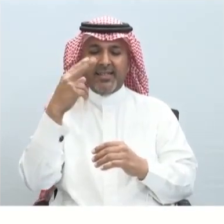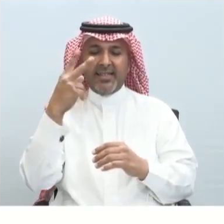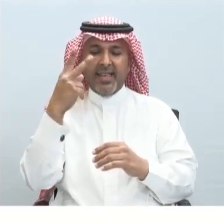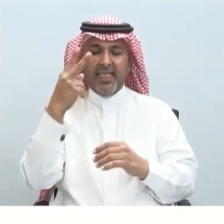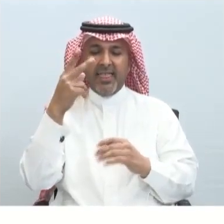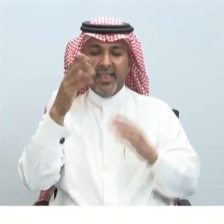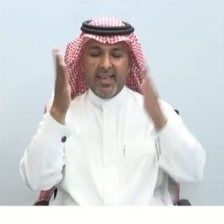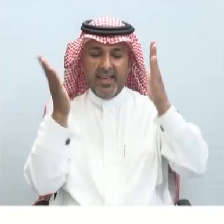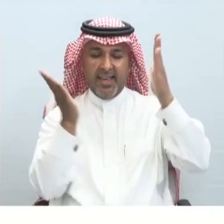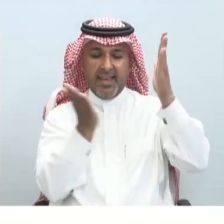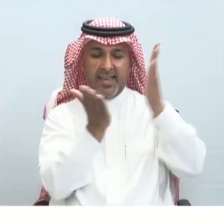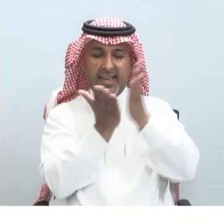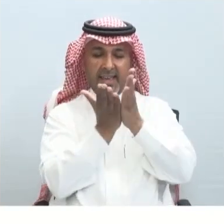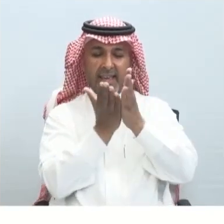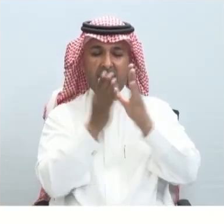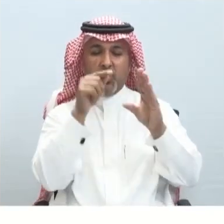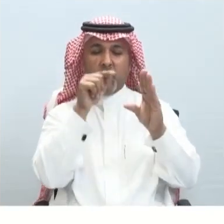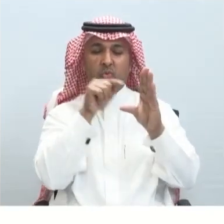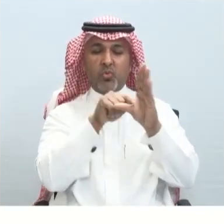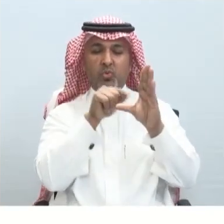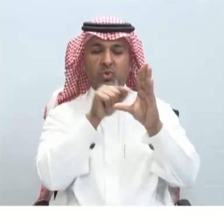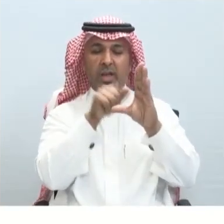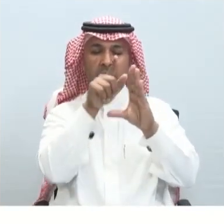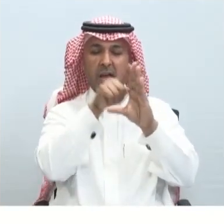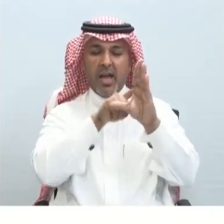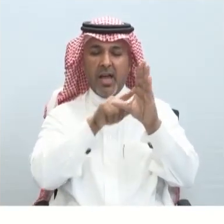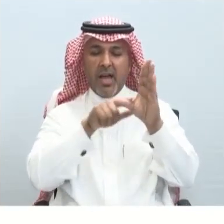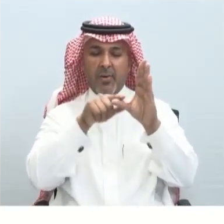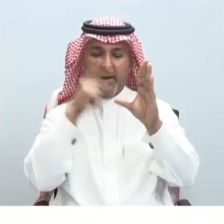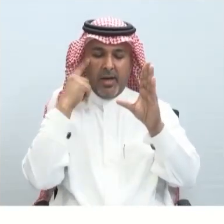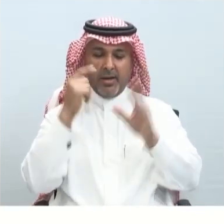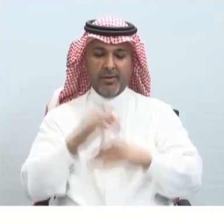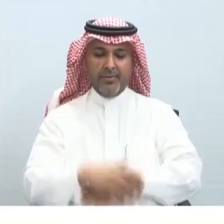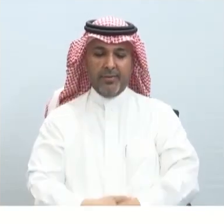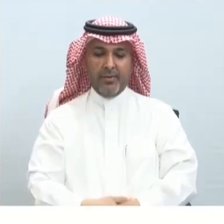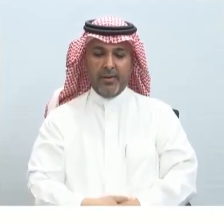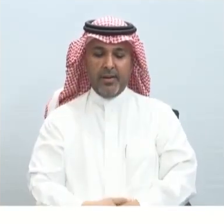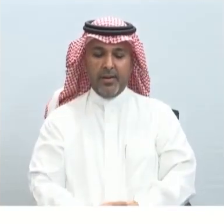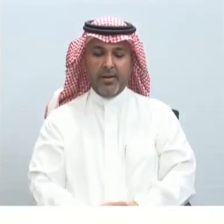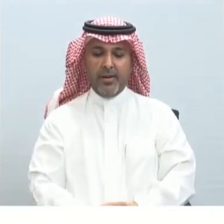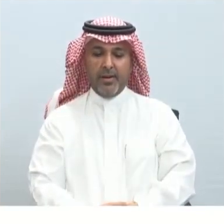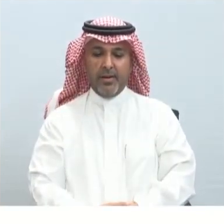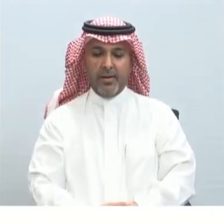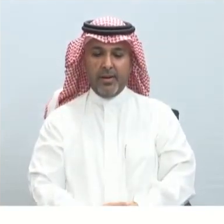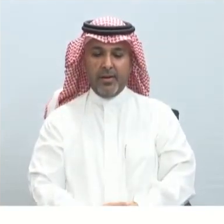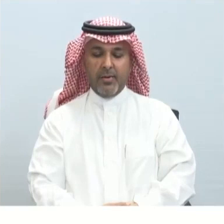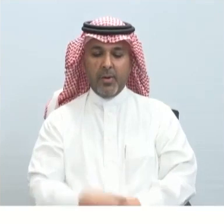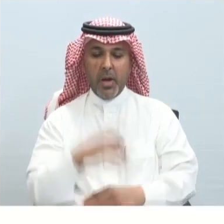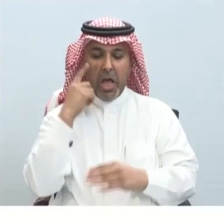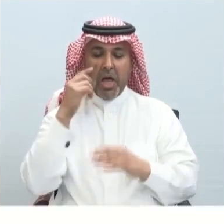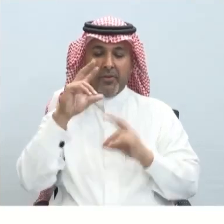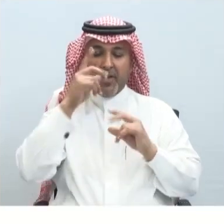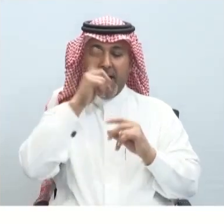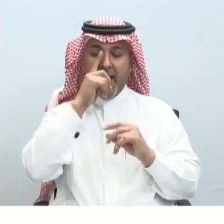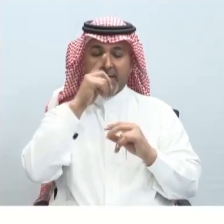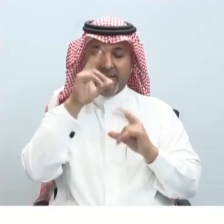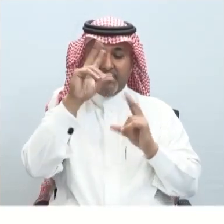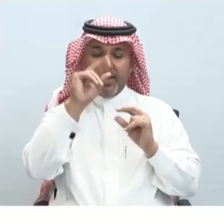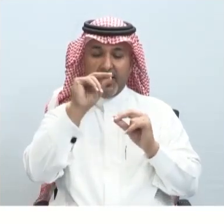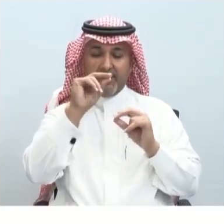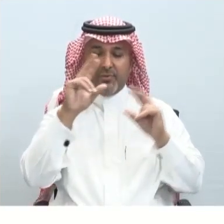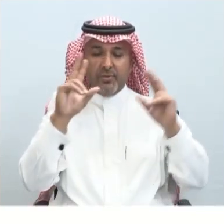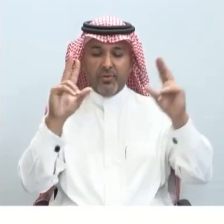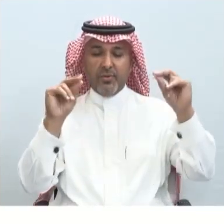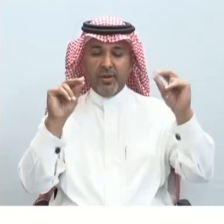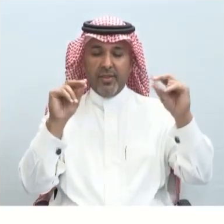ضلعين وزاويه محصوره بينهما طبعا انا اعرف ان الضلعين اللي بالاصفر يتطابقون مع بعض الضلعين اللي بالاخضر يتطابقون